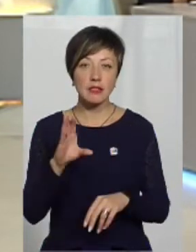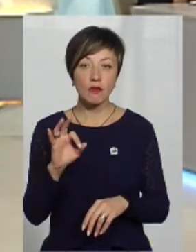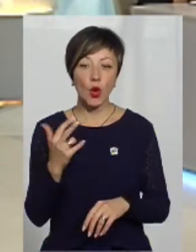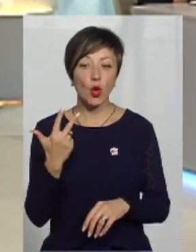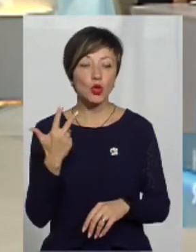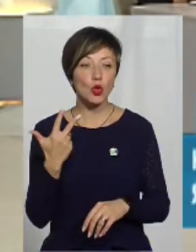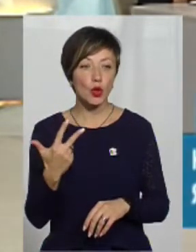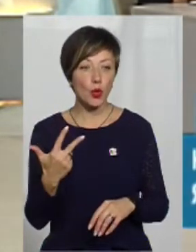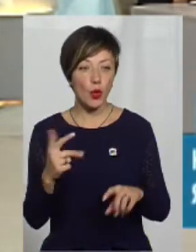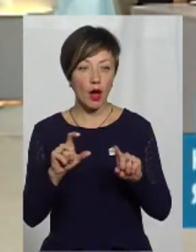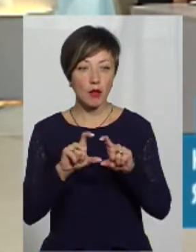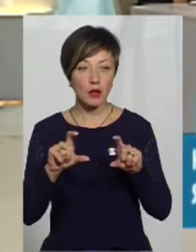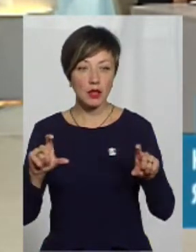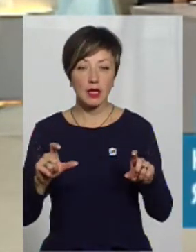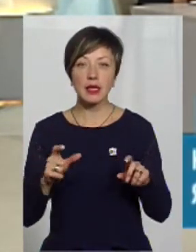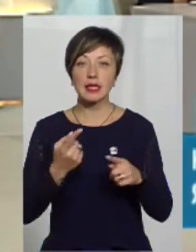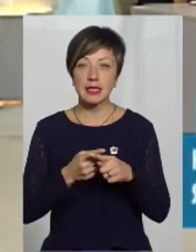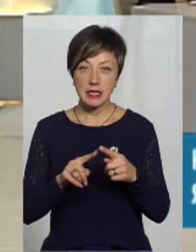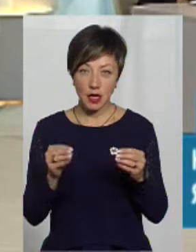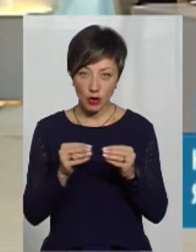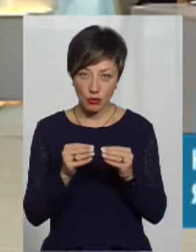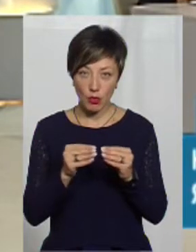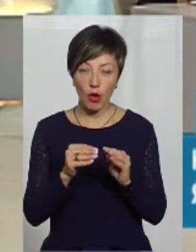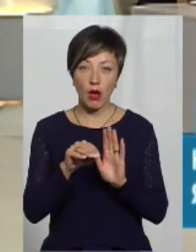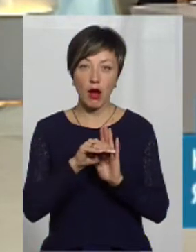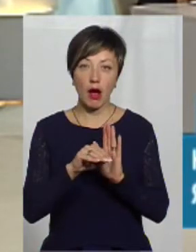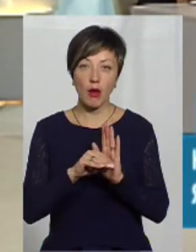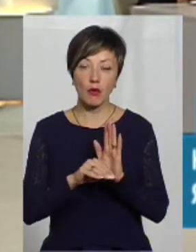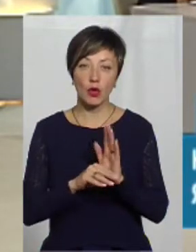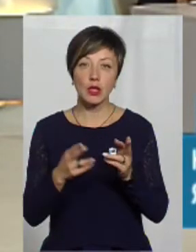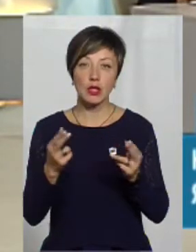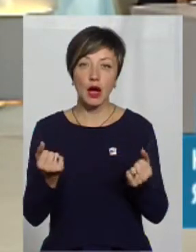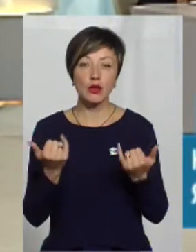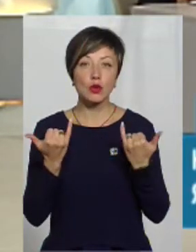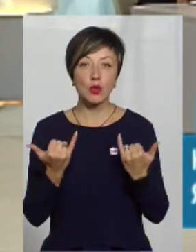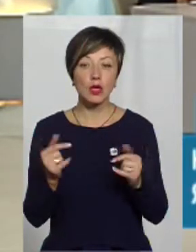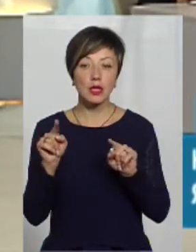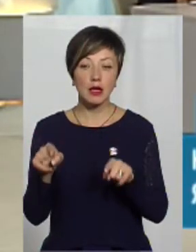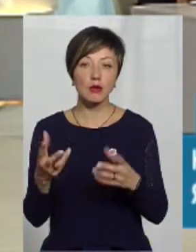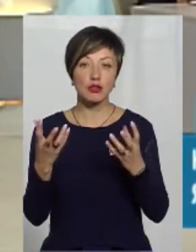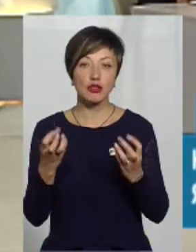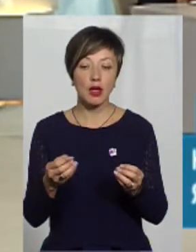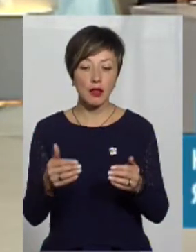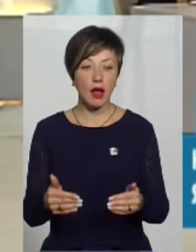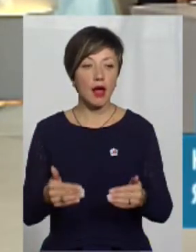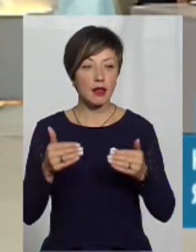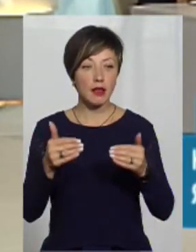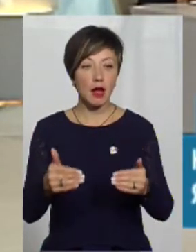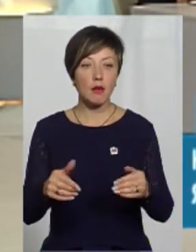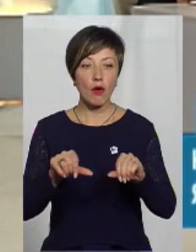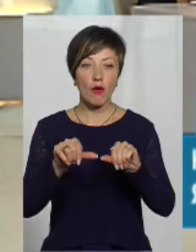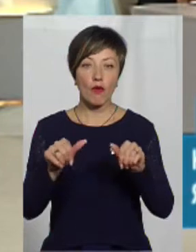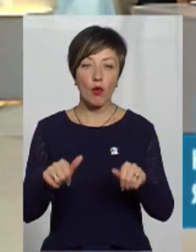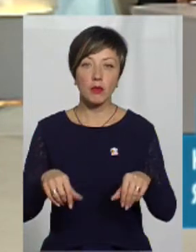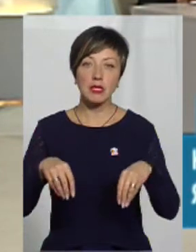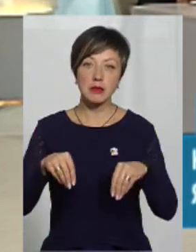3 амбулаторій. Так, за цією ж програмою. За цією ж програмою. Так, сьогодні там ще на етапі оформлення